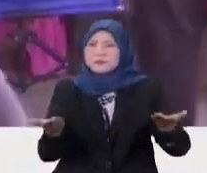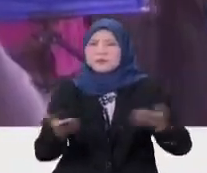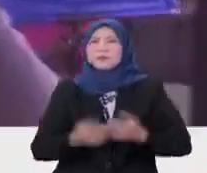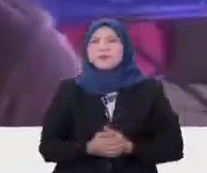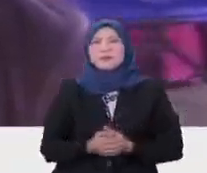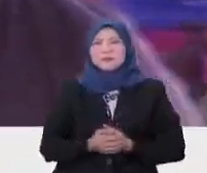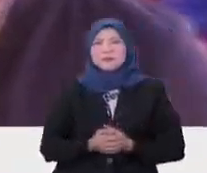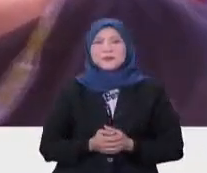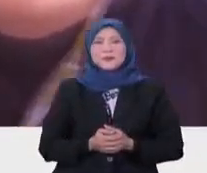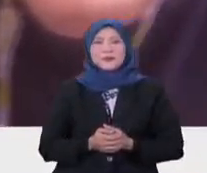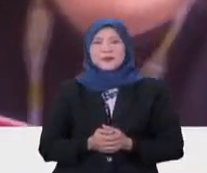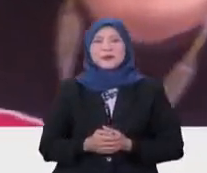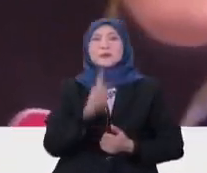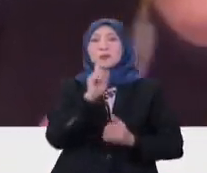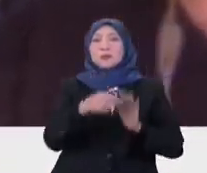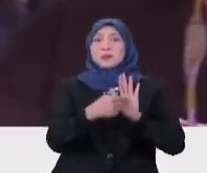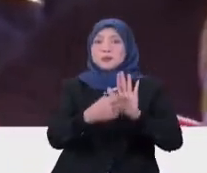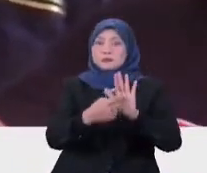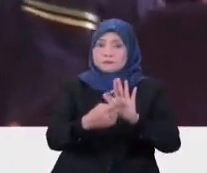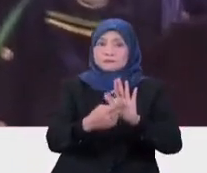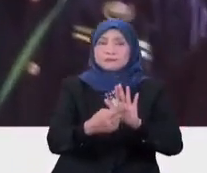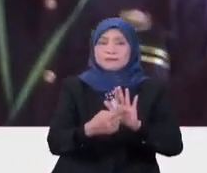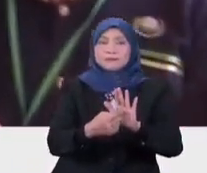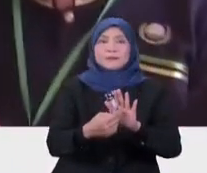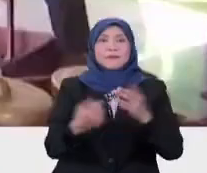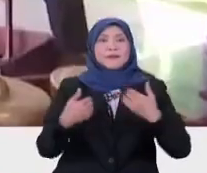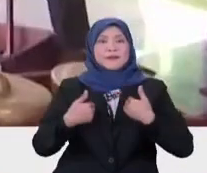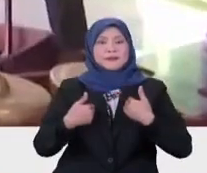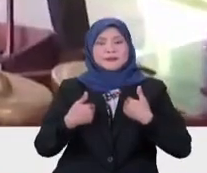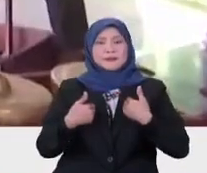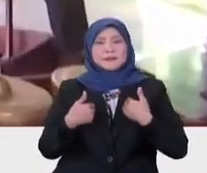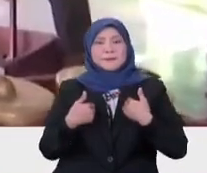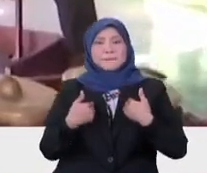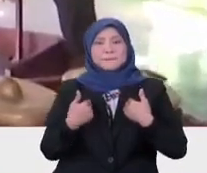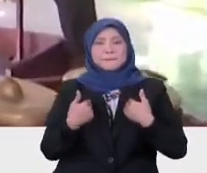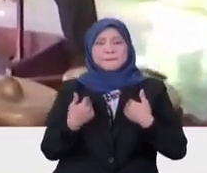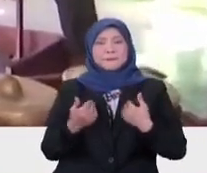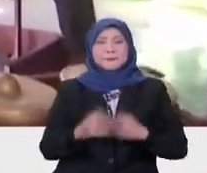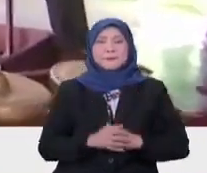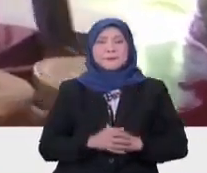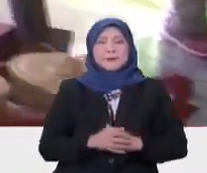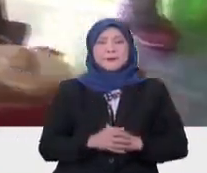Kita telah pun mempamerkan muzik kulintangan adalah salah